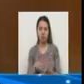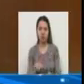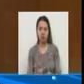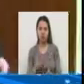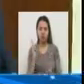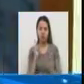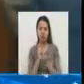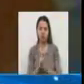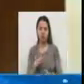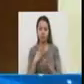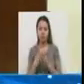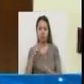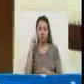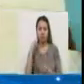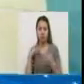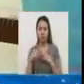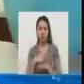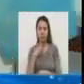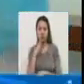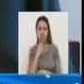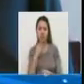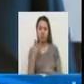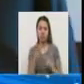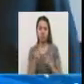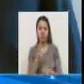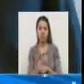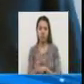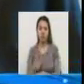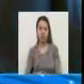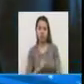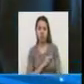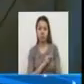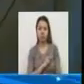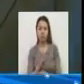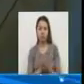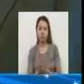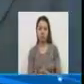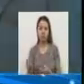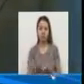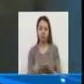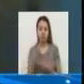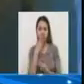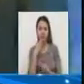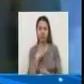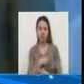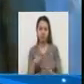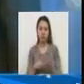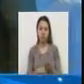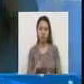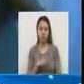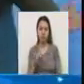Кездесу барысында тараптар Қазақстанның Біріккен ұлттар ұйымы қауіпсіздік кеңесіндегі төрағалығымен байланысты өзекті